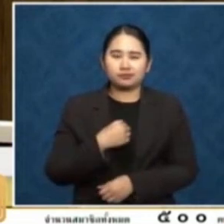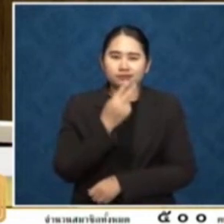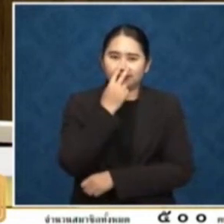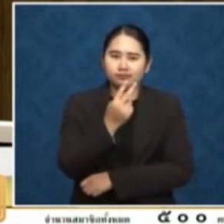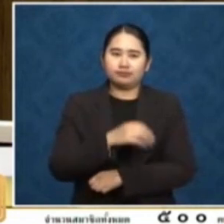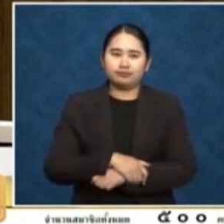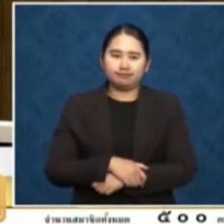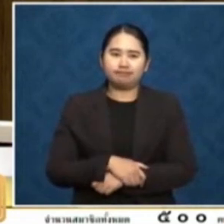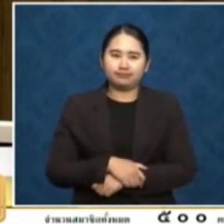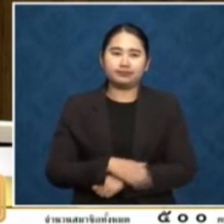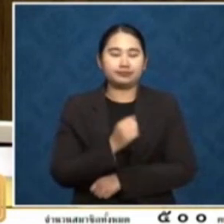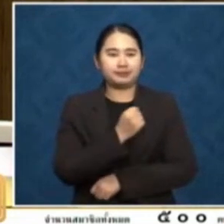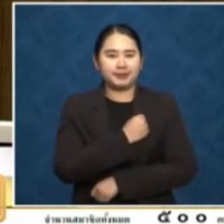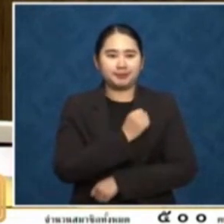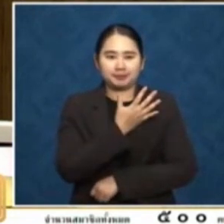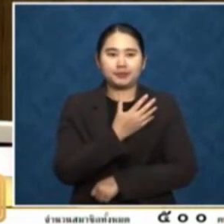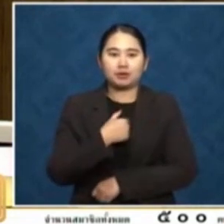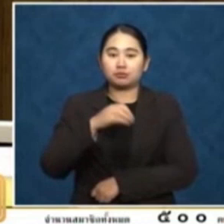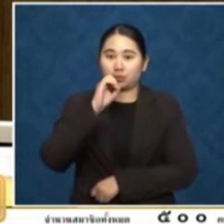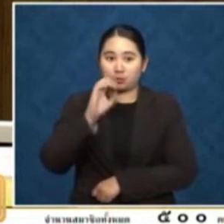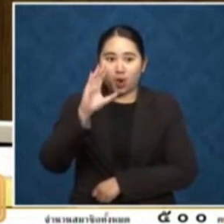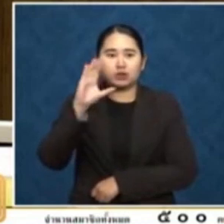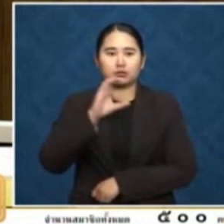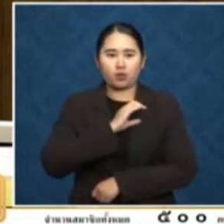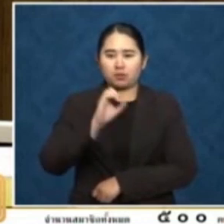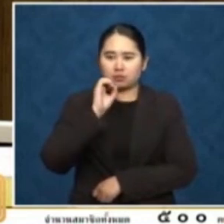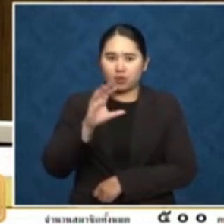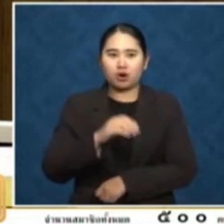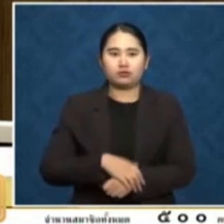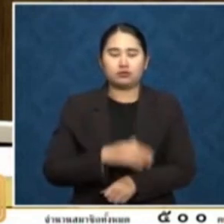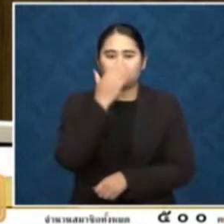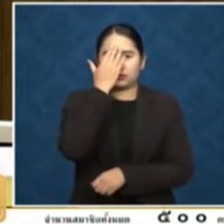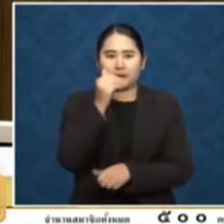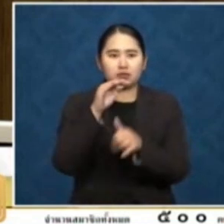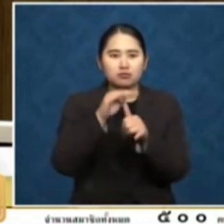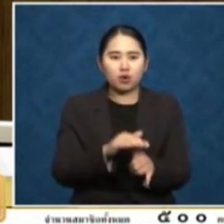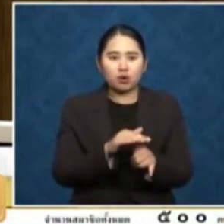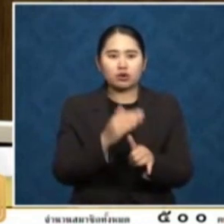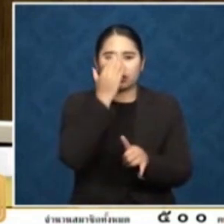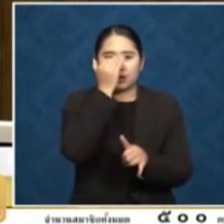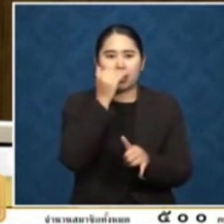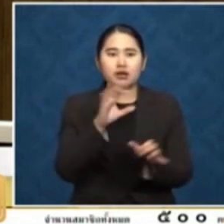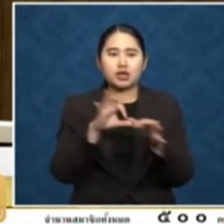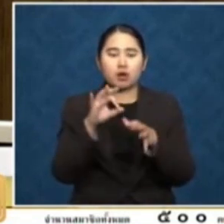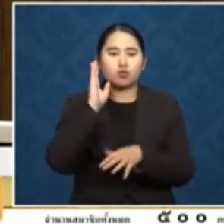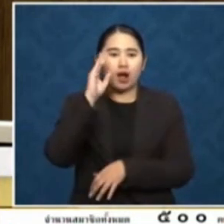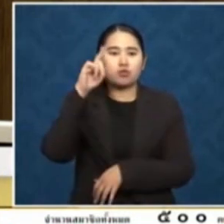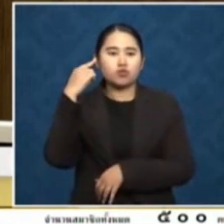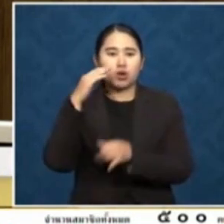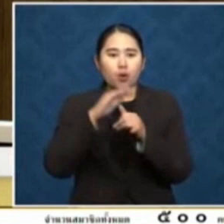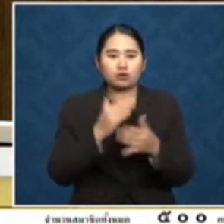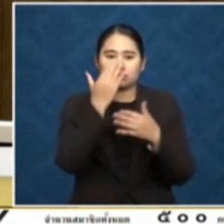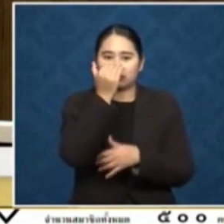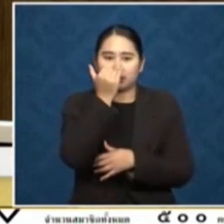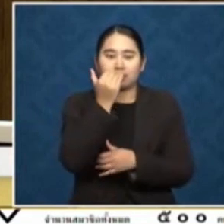ท่านนั่งฟังเพื่อนท่านอยู่จนท่านอดทนไม่ไหวจนท่านต้องลุกขึ้นมาบอกกับตำรวจท่านนั้นว่าท่านกำลังเลือกปฏิบัติด้วยเหตุแห่งเพศ